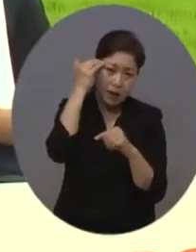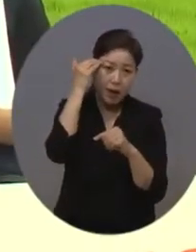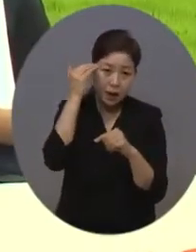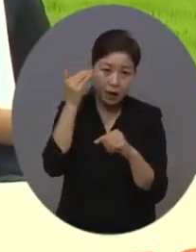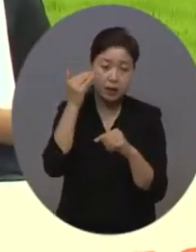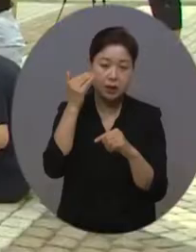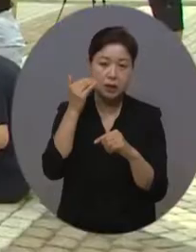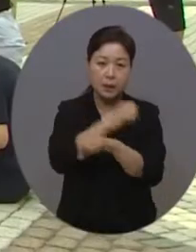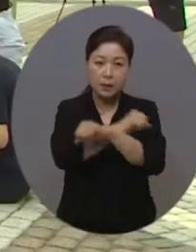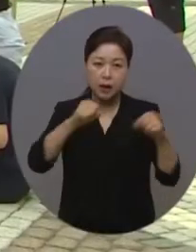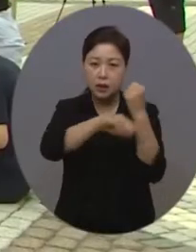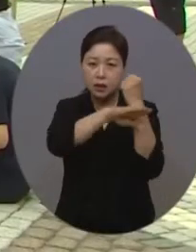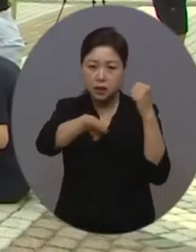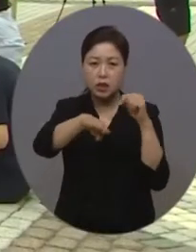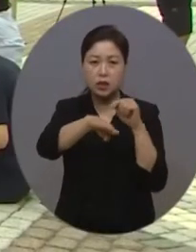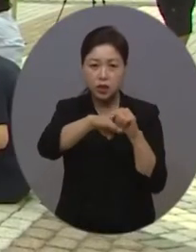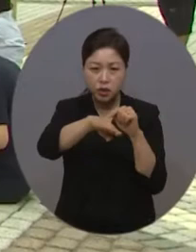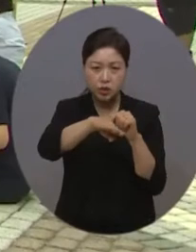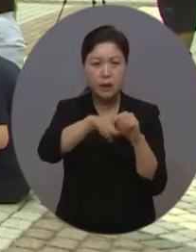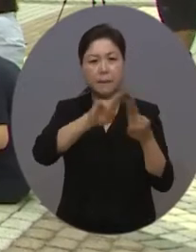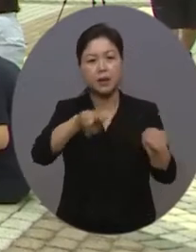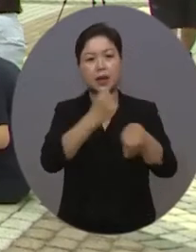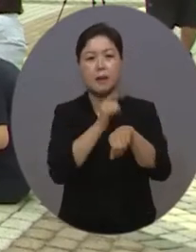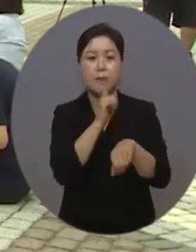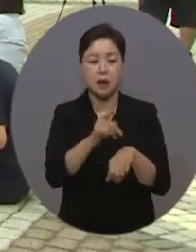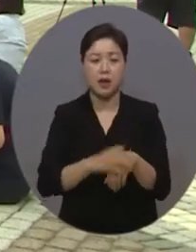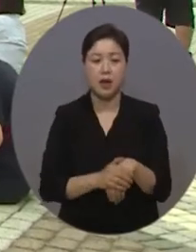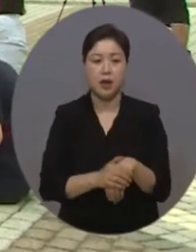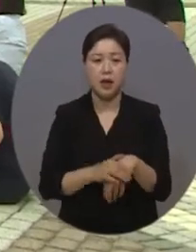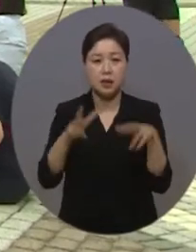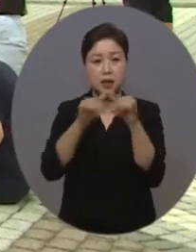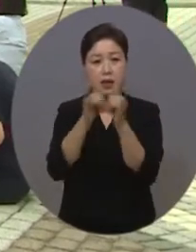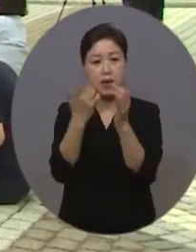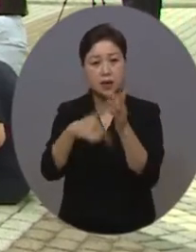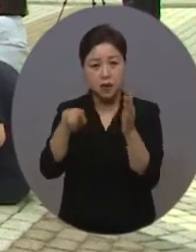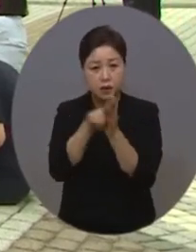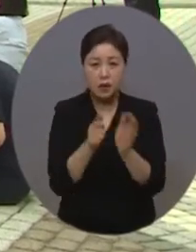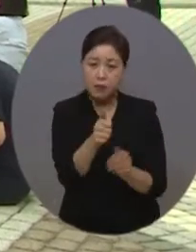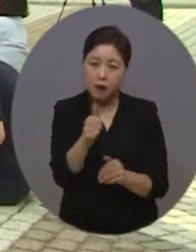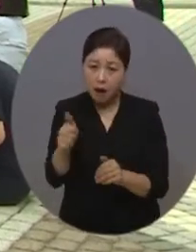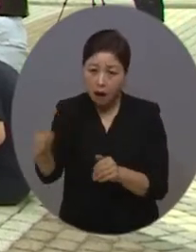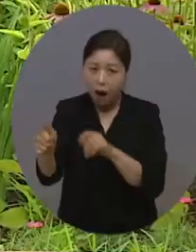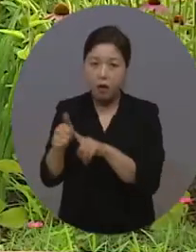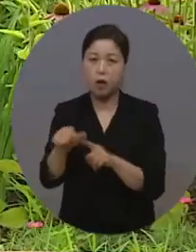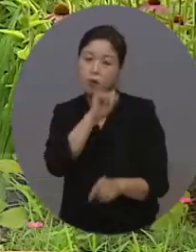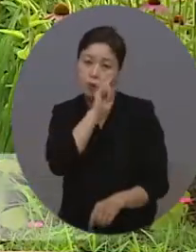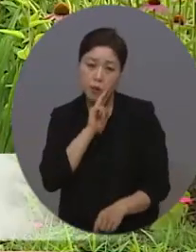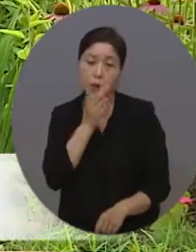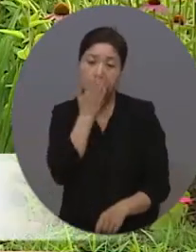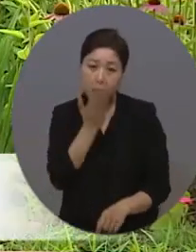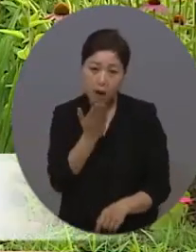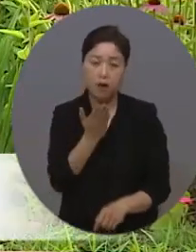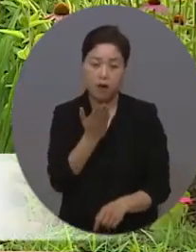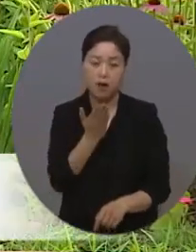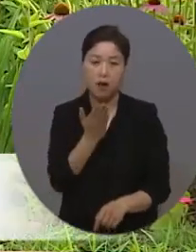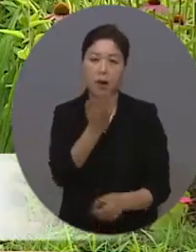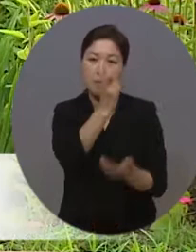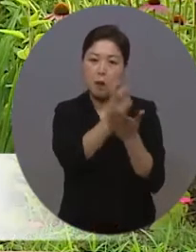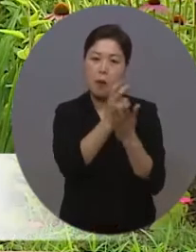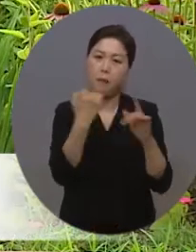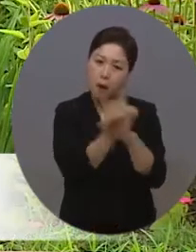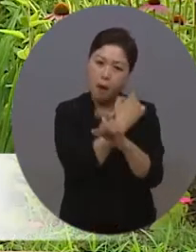이를 통해 모든 공중이용시설에 장애인을 위한 편의성을 높여야 한다는 취지입니다. 이 법령대로